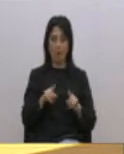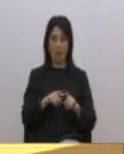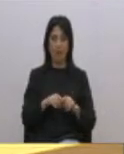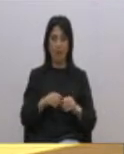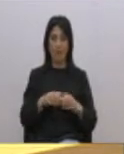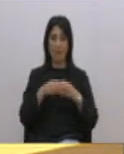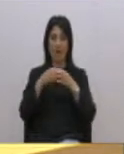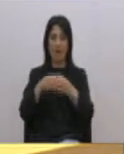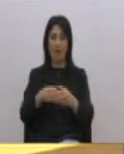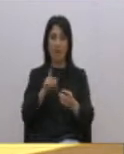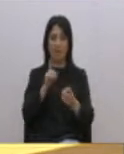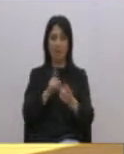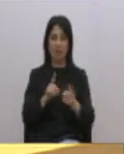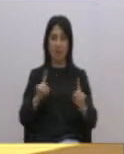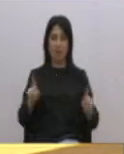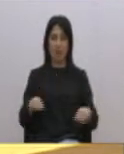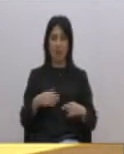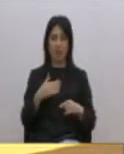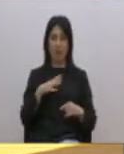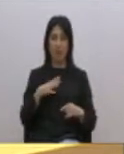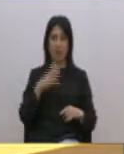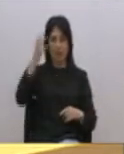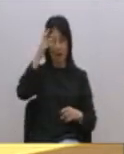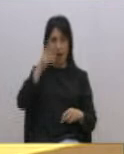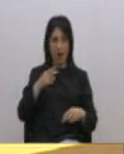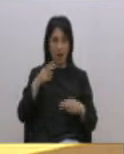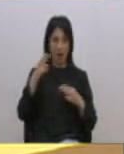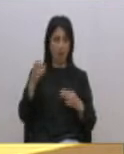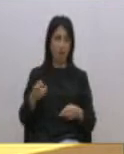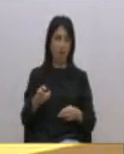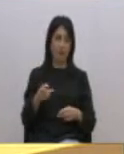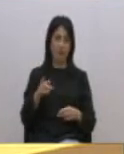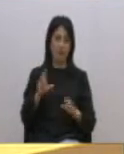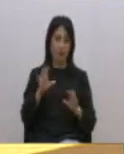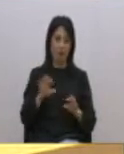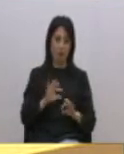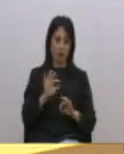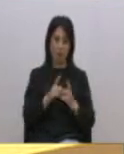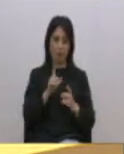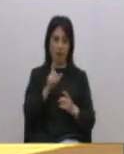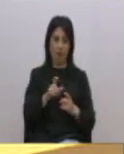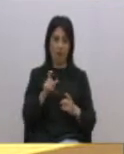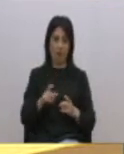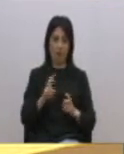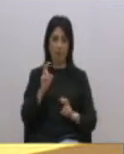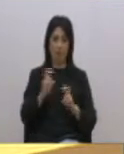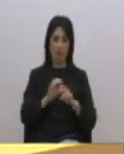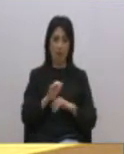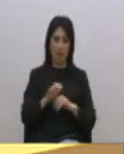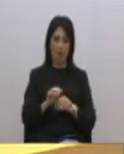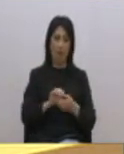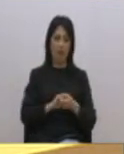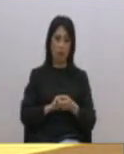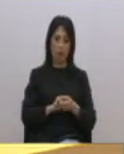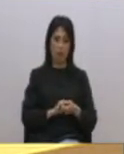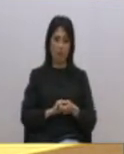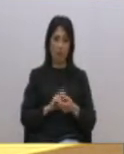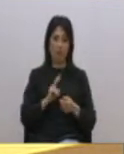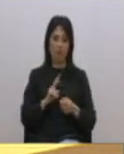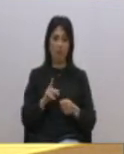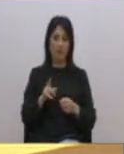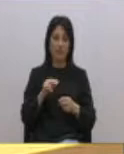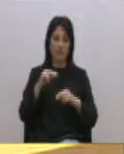გასვლითი შეხვედრების დროს განხორციელდა, ჩვენ უყავით კახეთში ამ კანონის პროექტის წარდგენისთვის, მოებლებს, ასოციაციებს, ვინც